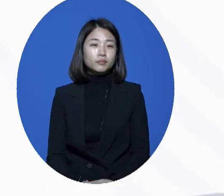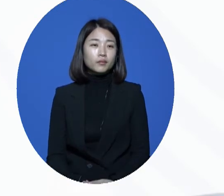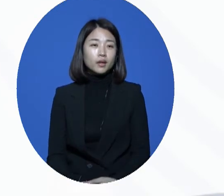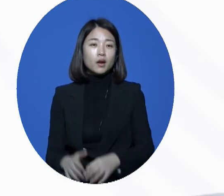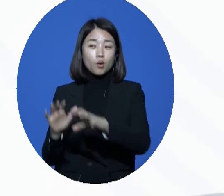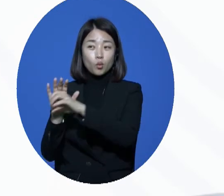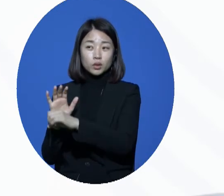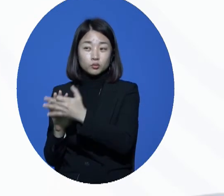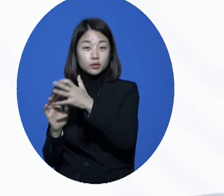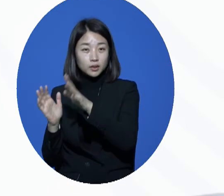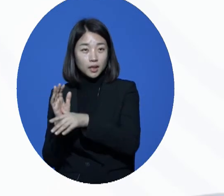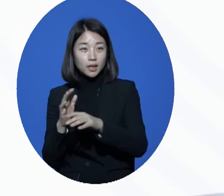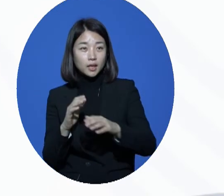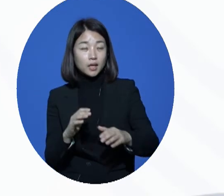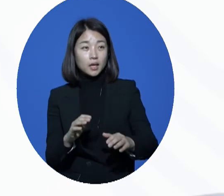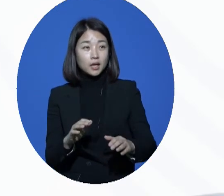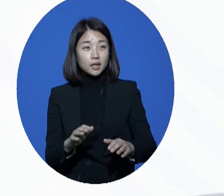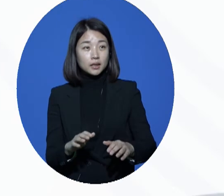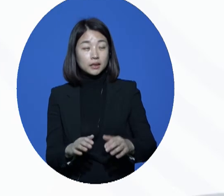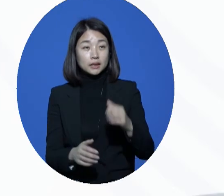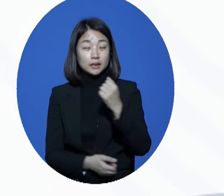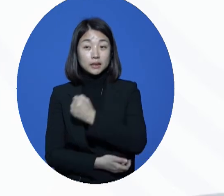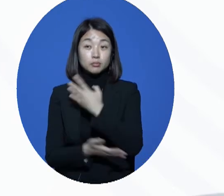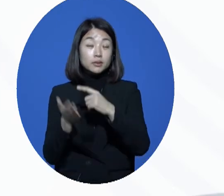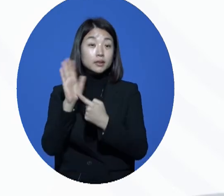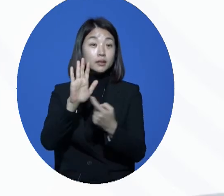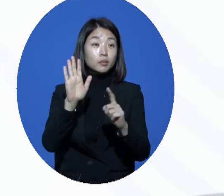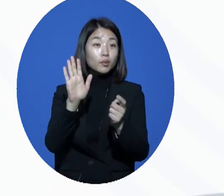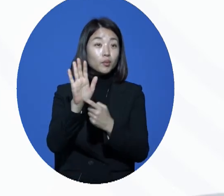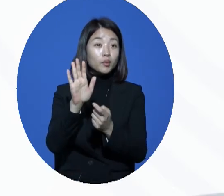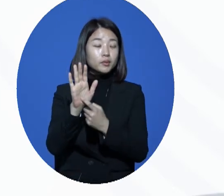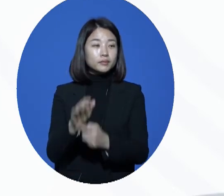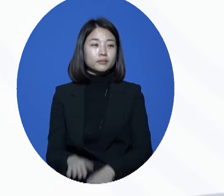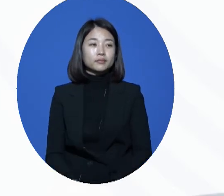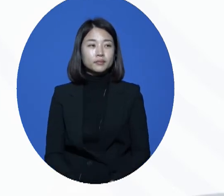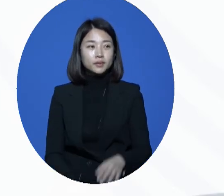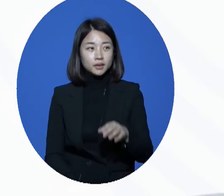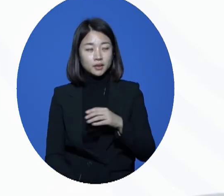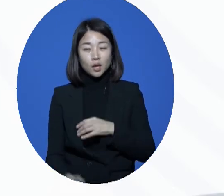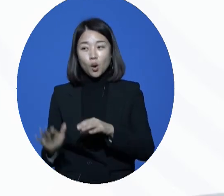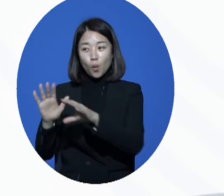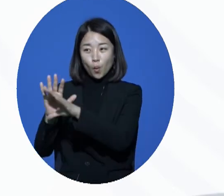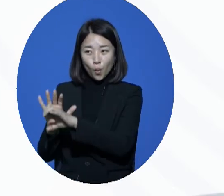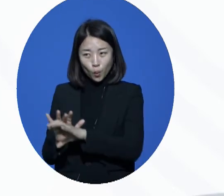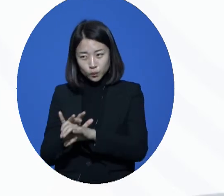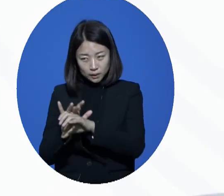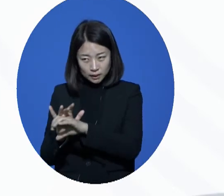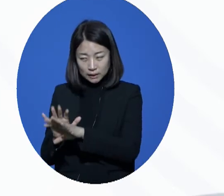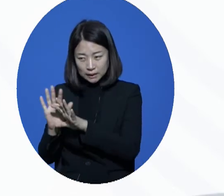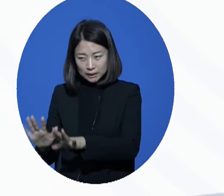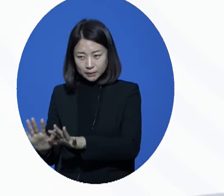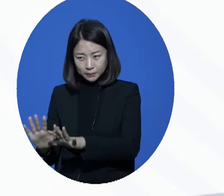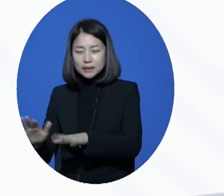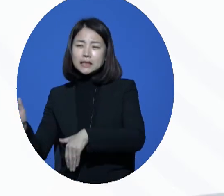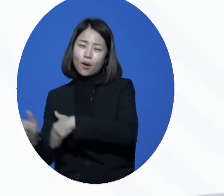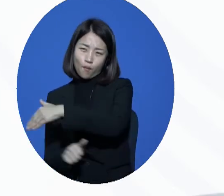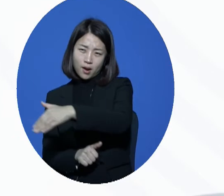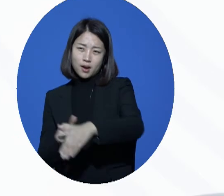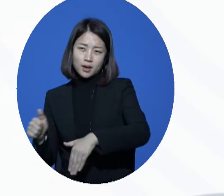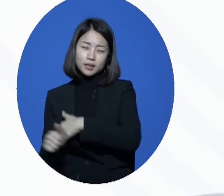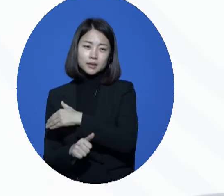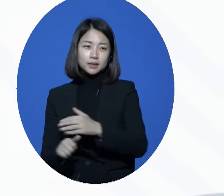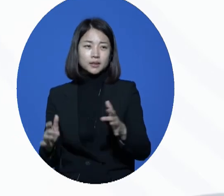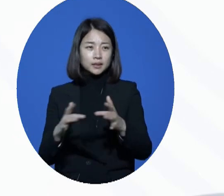시기 언론 기사들인데요. 저는 포스트 코로나가 아니라 지금 코로나 시대의